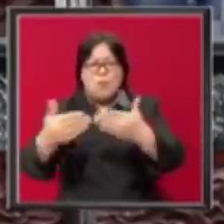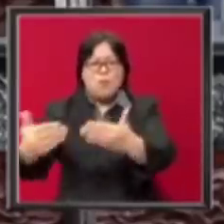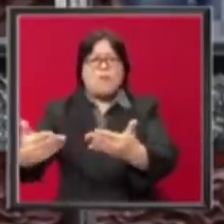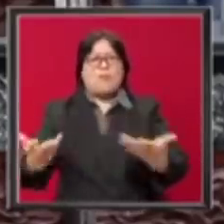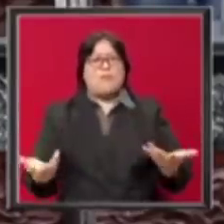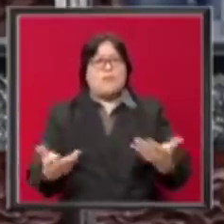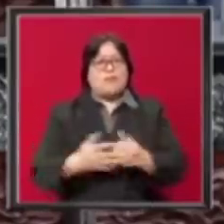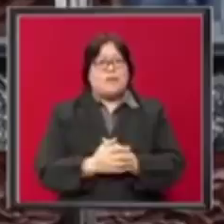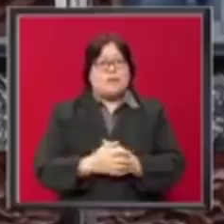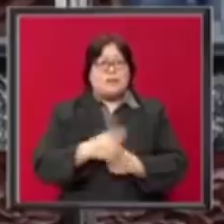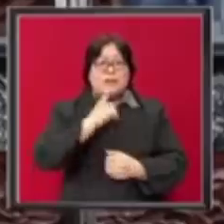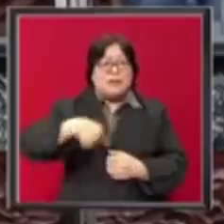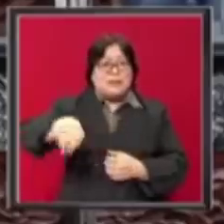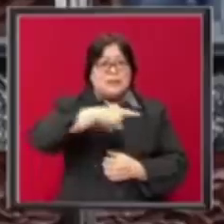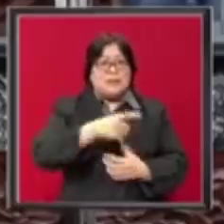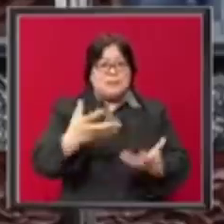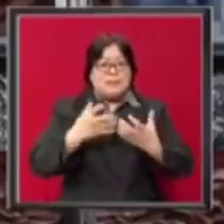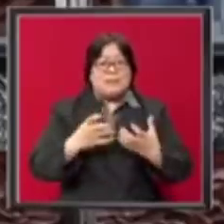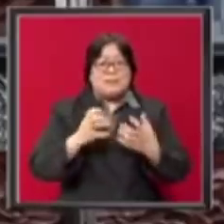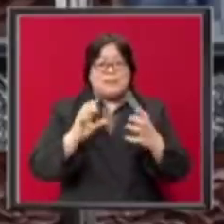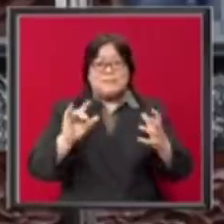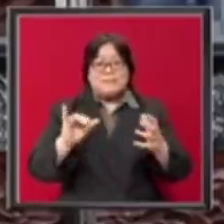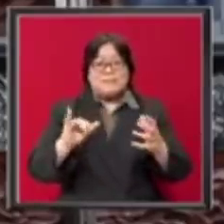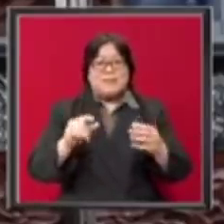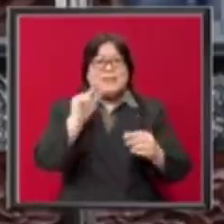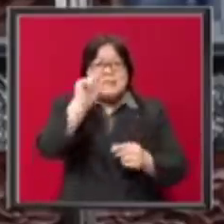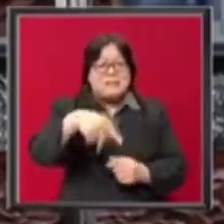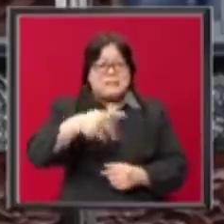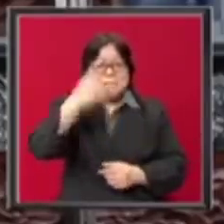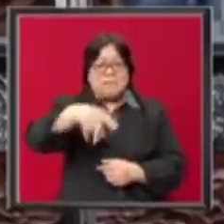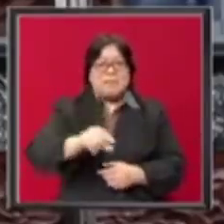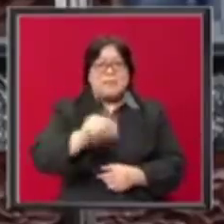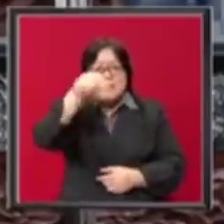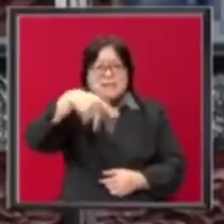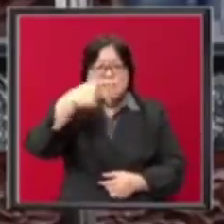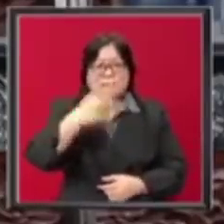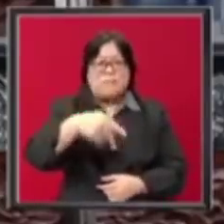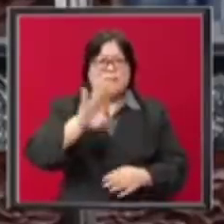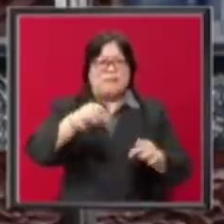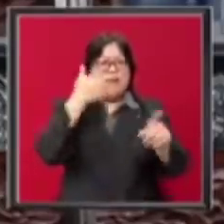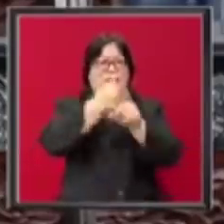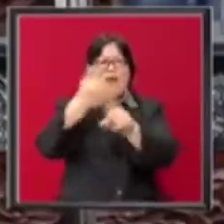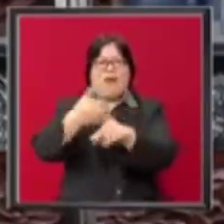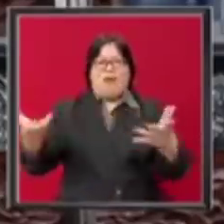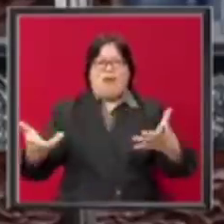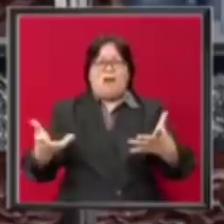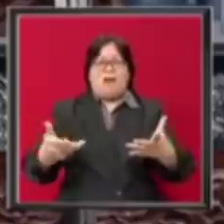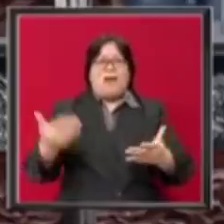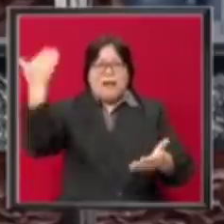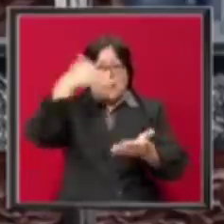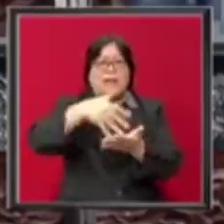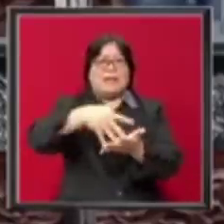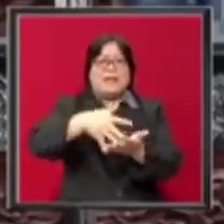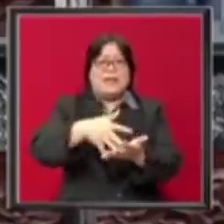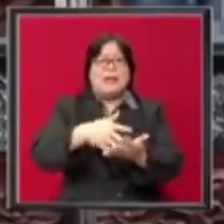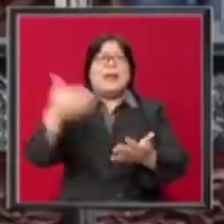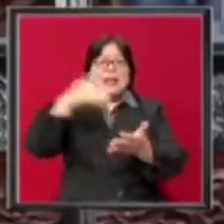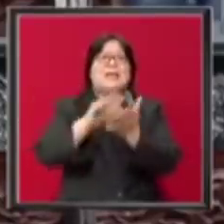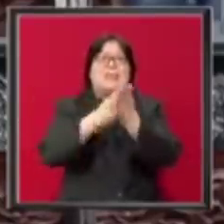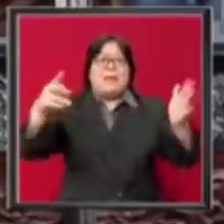dan kesungguhan mereka untuk sedikit PKPB? Sedikit PKPB. Lagi kerajaan tu lemah, lagi banyak